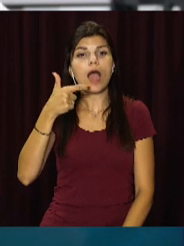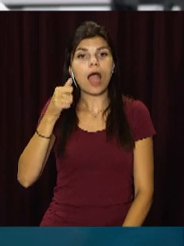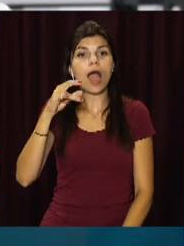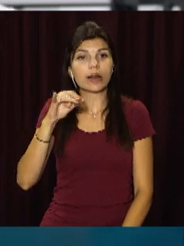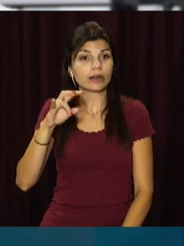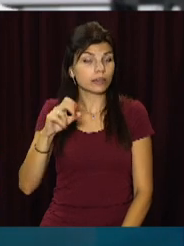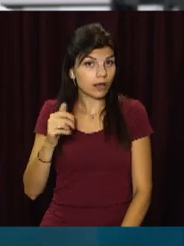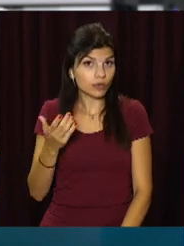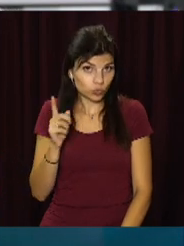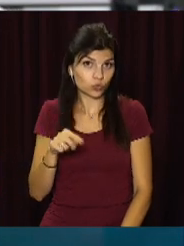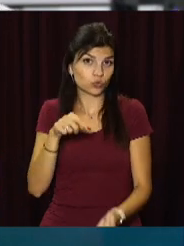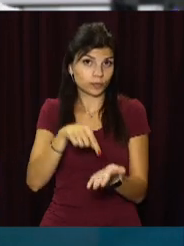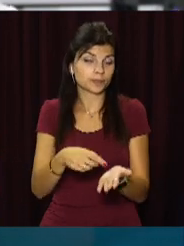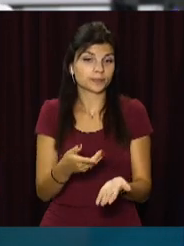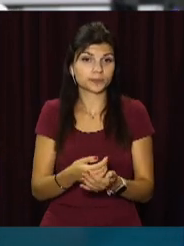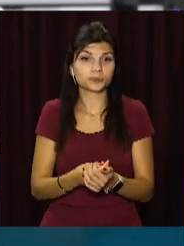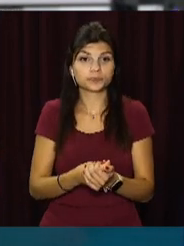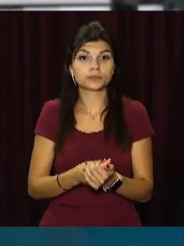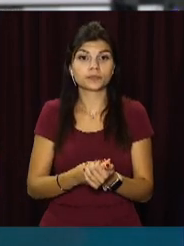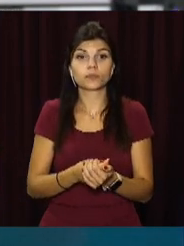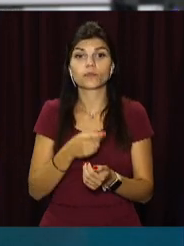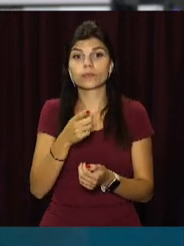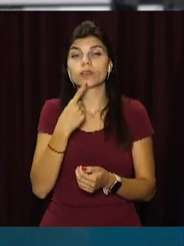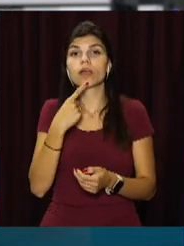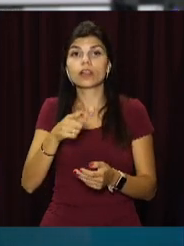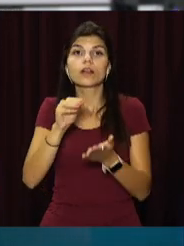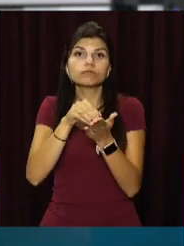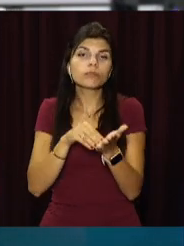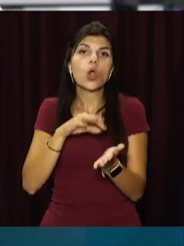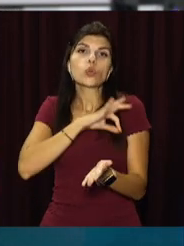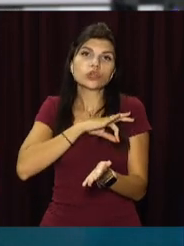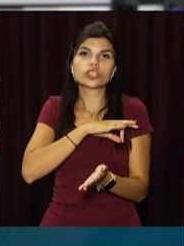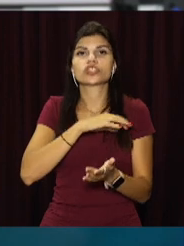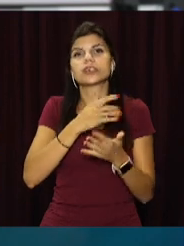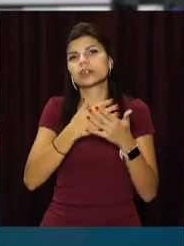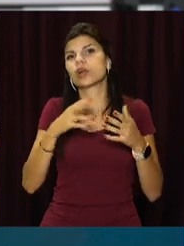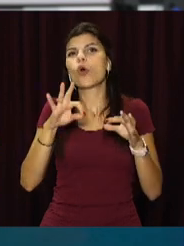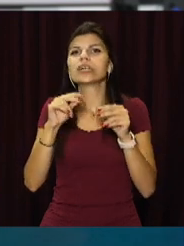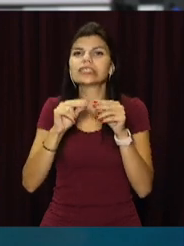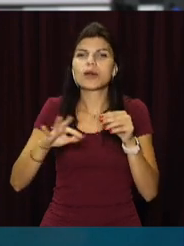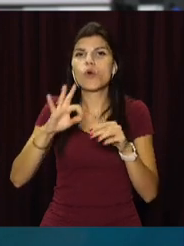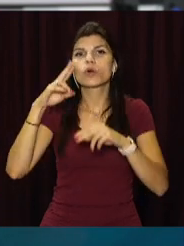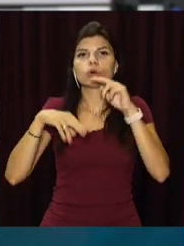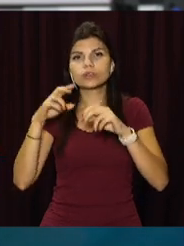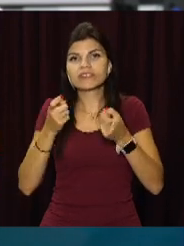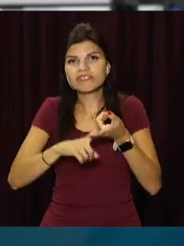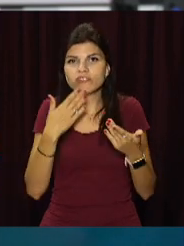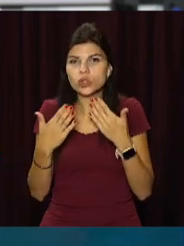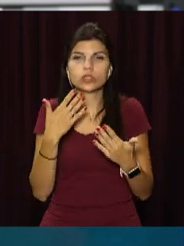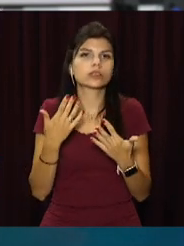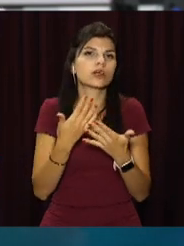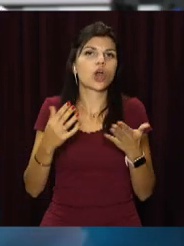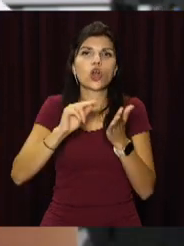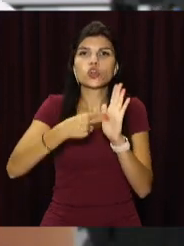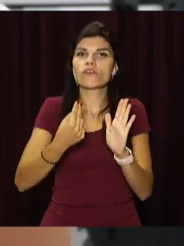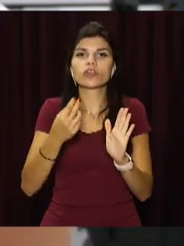реєстрації речових прав на нерухоме майно, у сфері реєстрації юридичних та фізичних осіб, підприємців, земельних відносин, будівельних відносин,